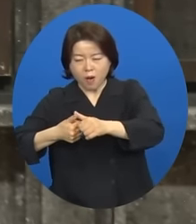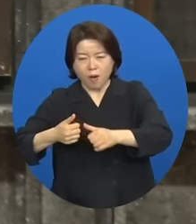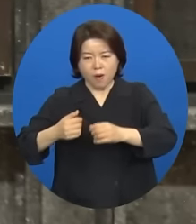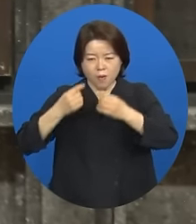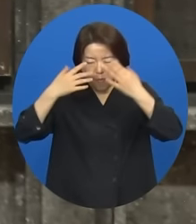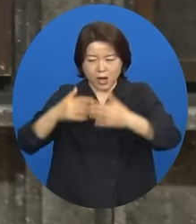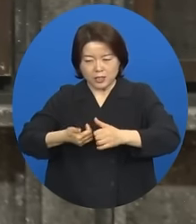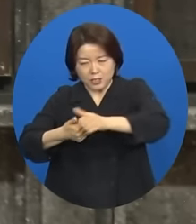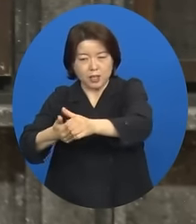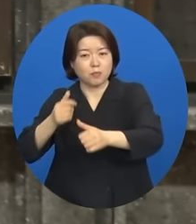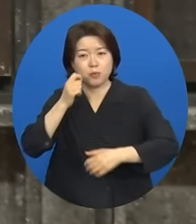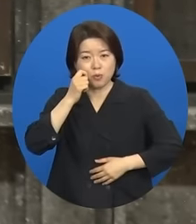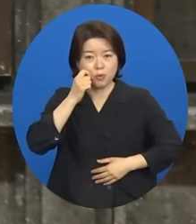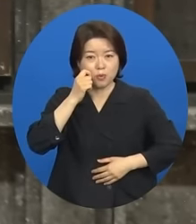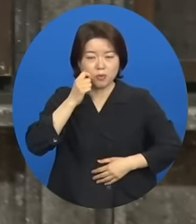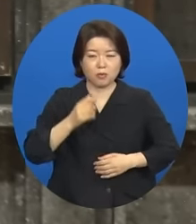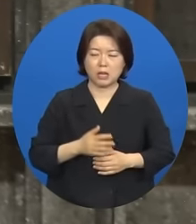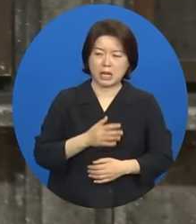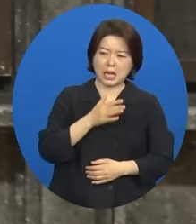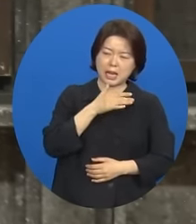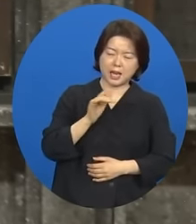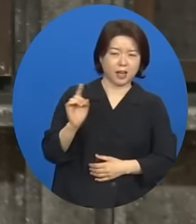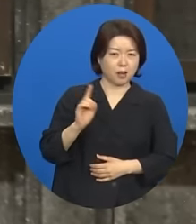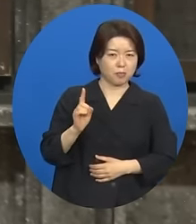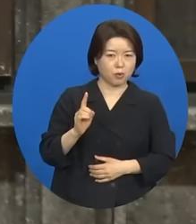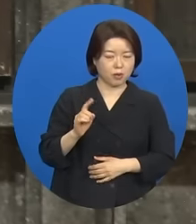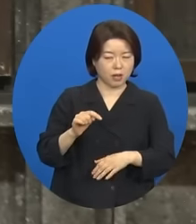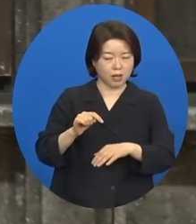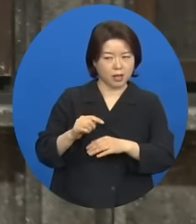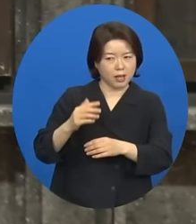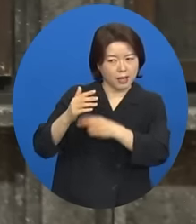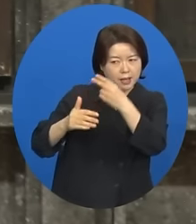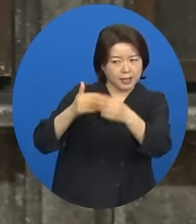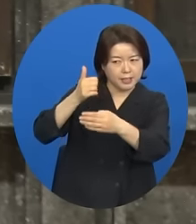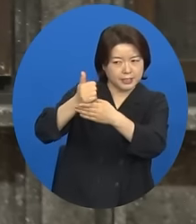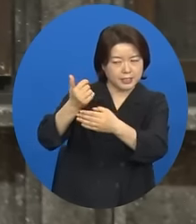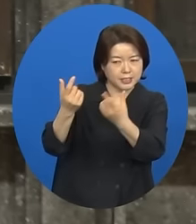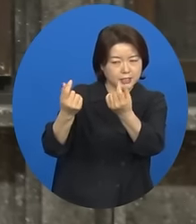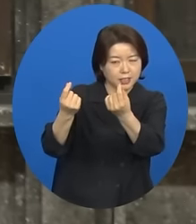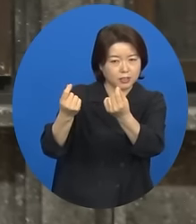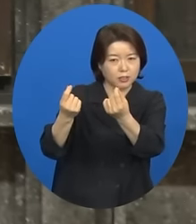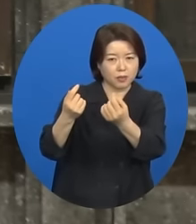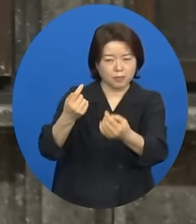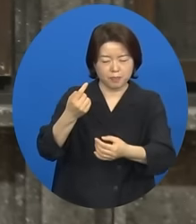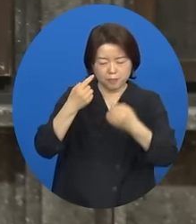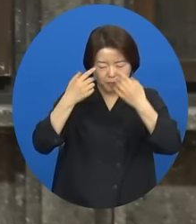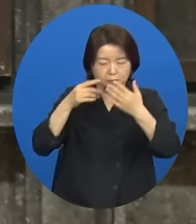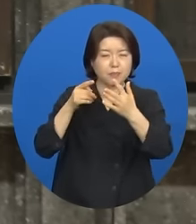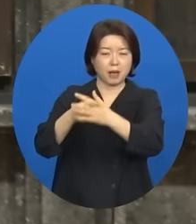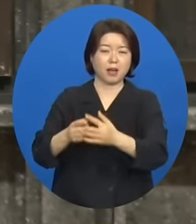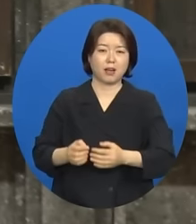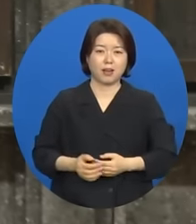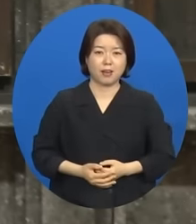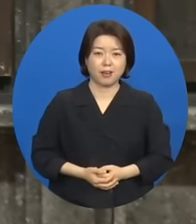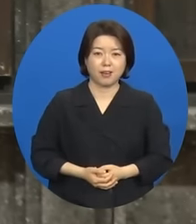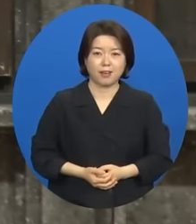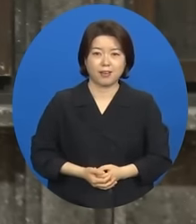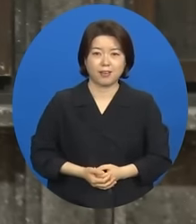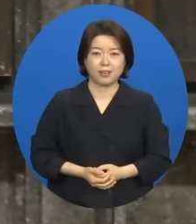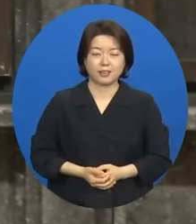겁니다. 아, 이게 뭔가 신적인 존재라는 것을 그 당번이 알았을 거예요.